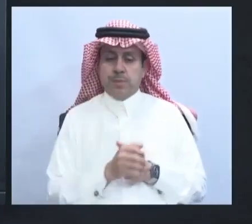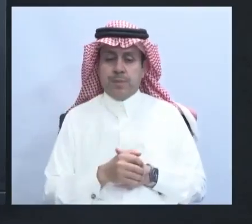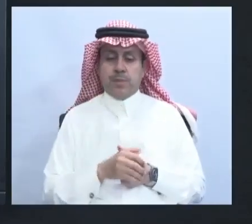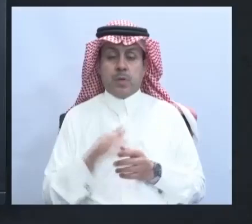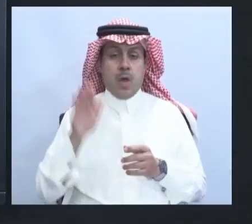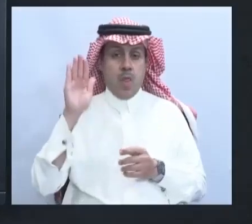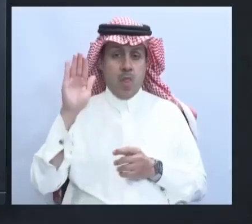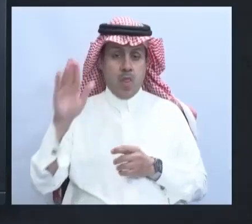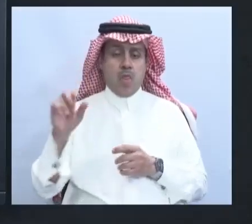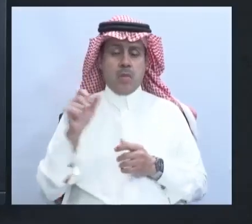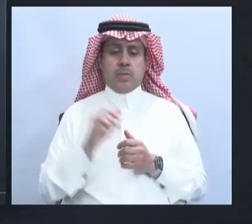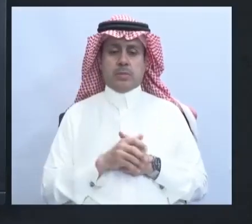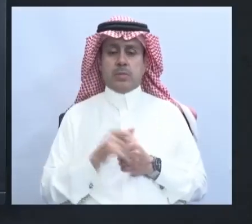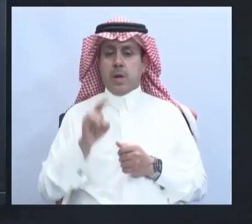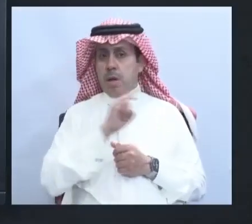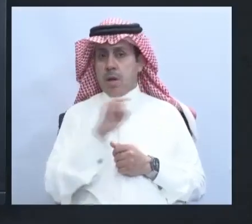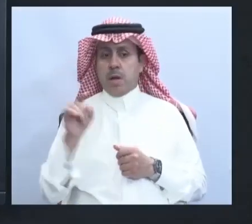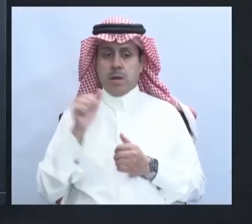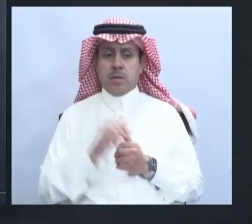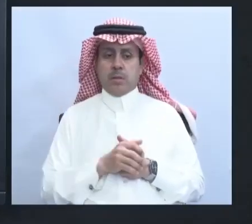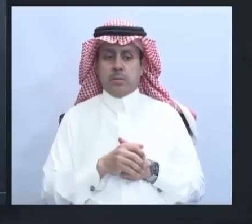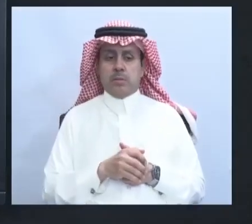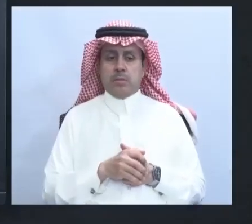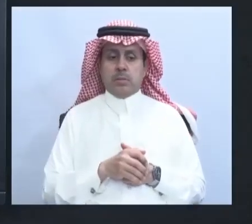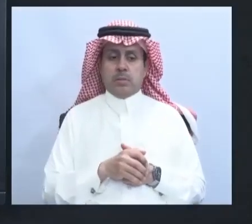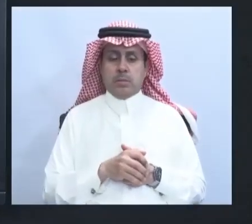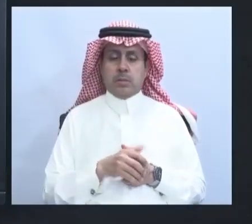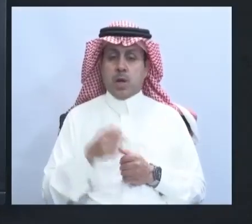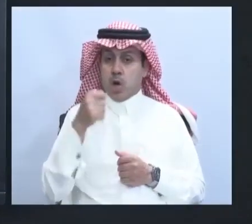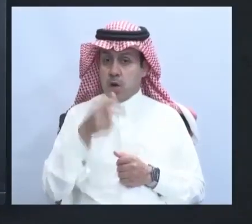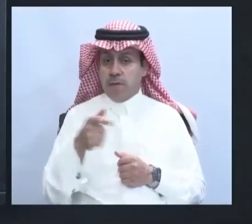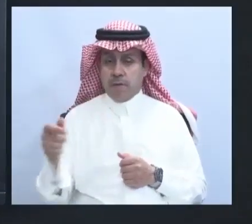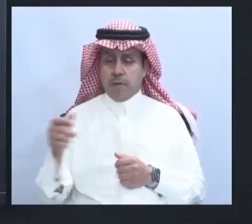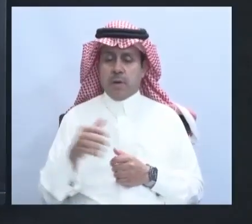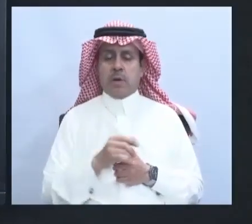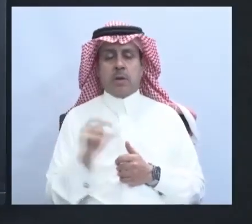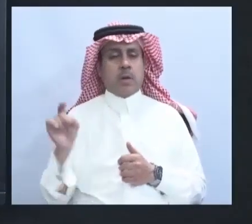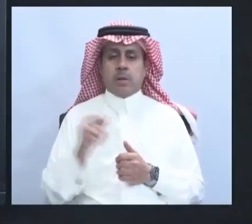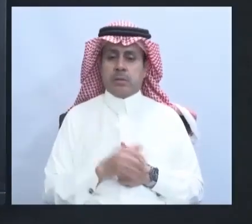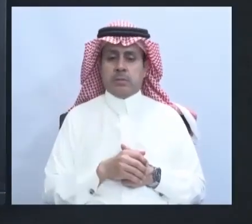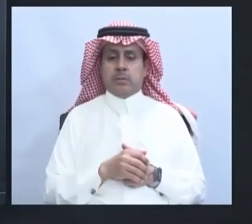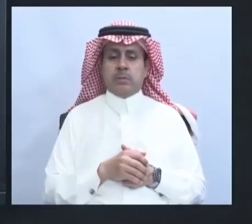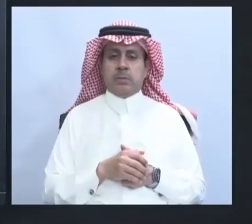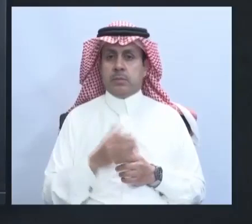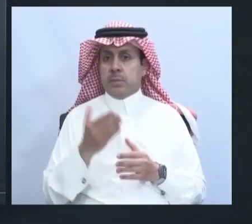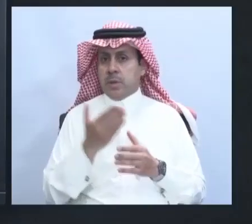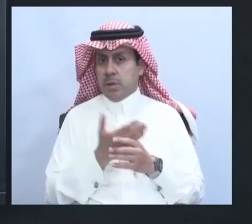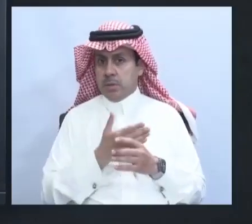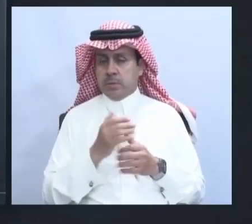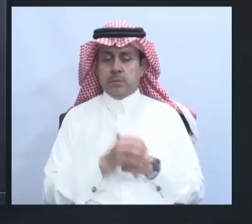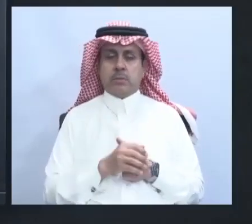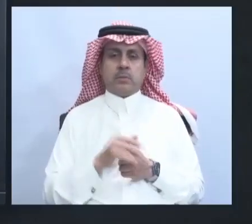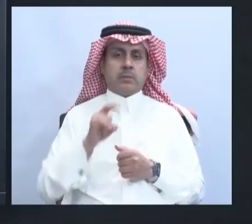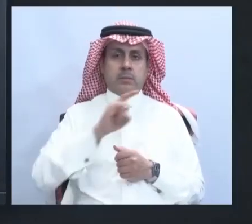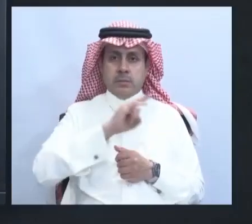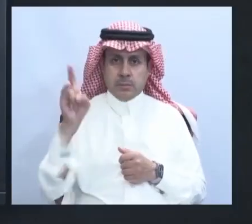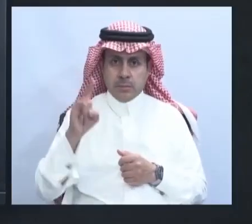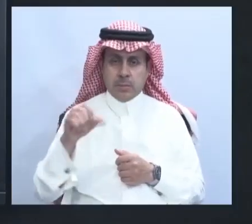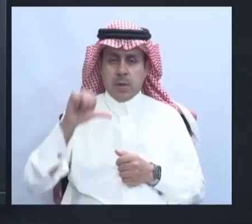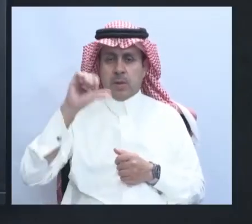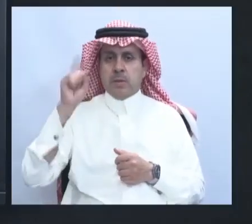الجواب احسنتم لا يثبت لا يثبت لماذا ما العله العله لانها ليست من